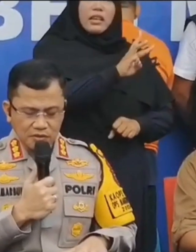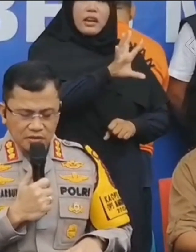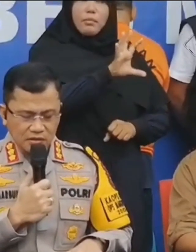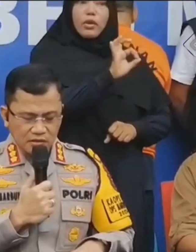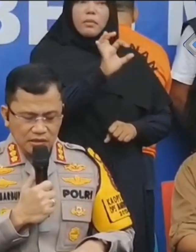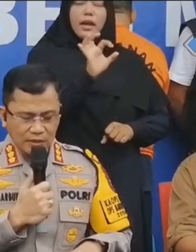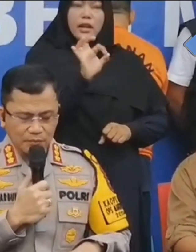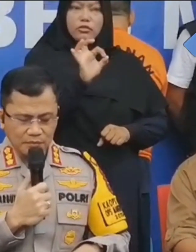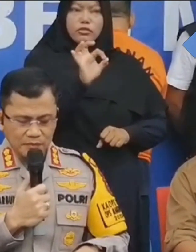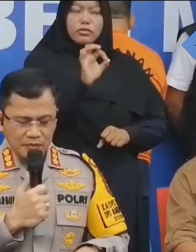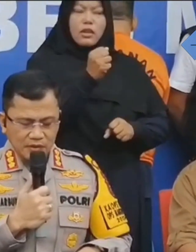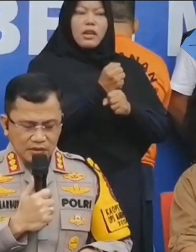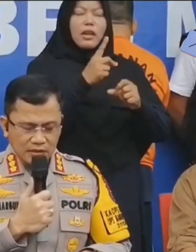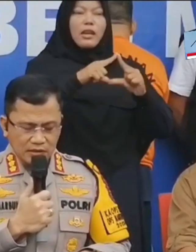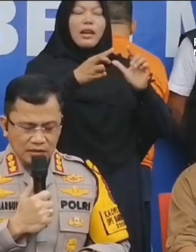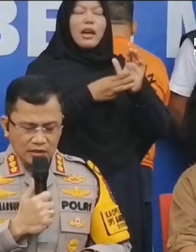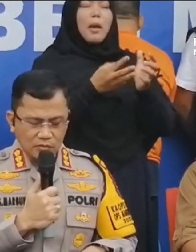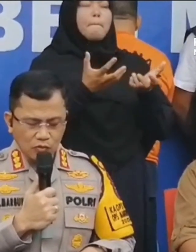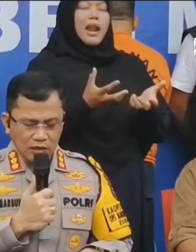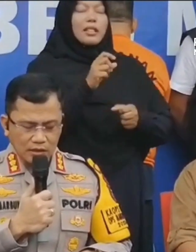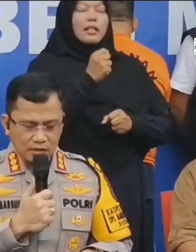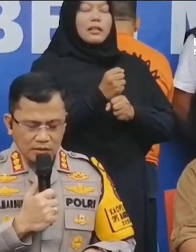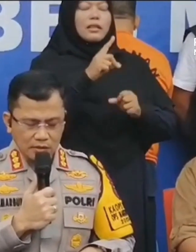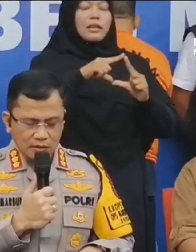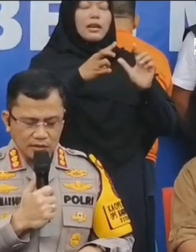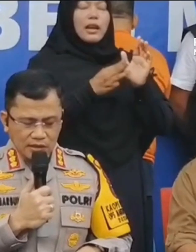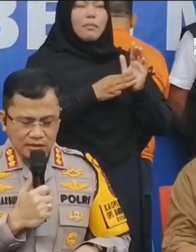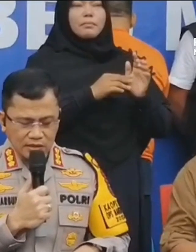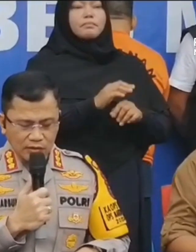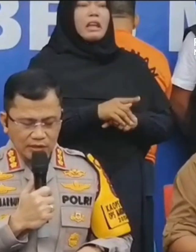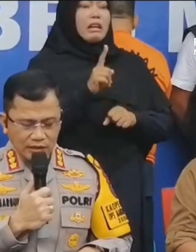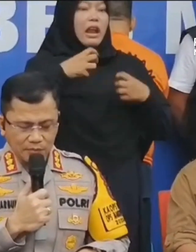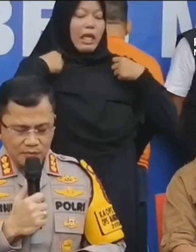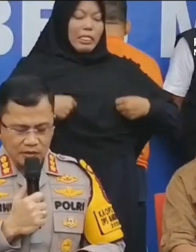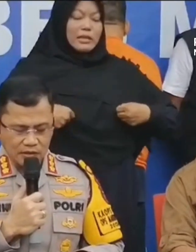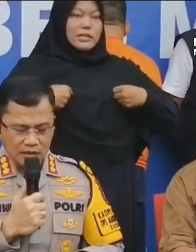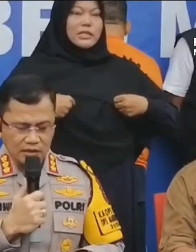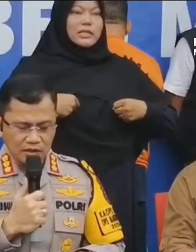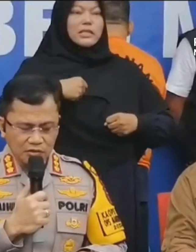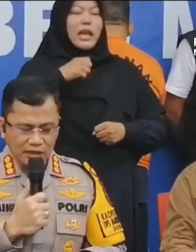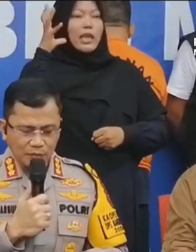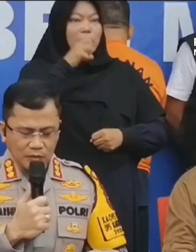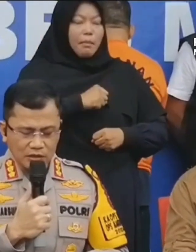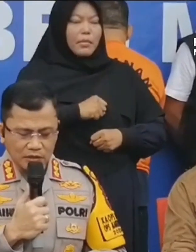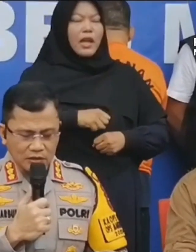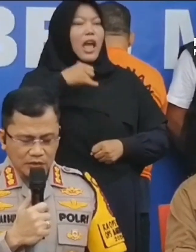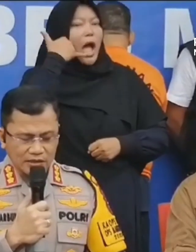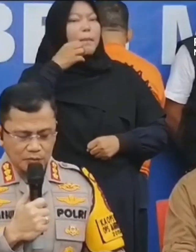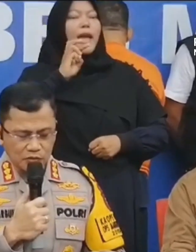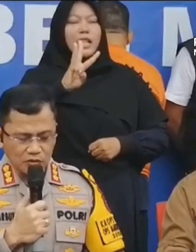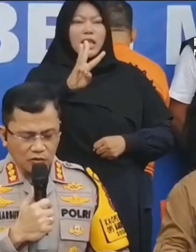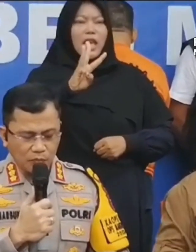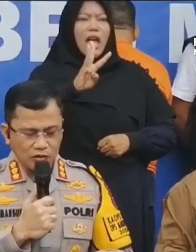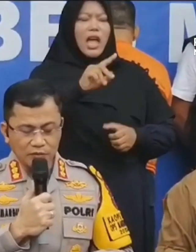3.500 gram dan satu buah tas ransel warna hitam dan 3 unit HP masing-masing